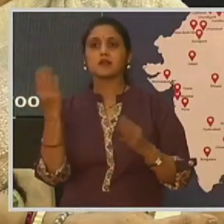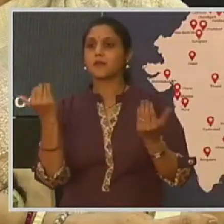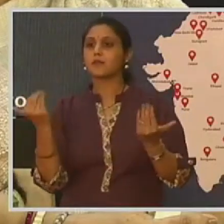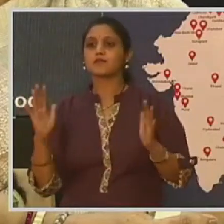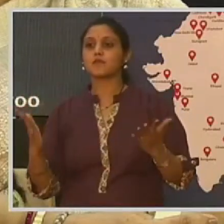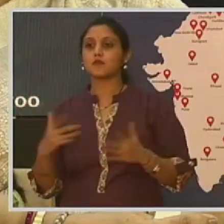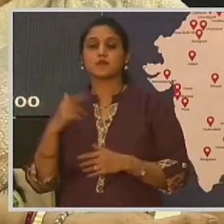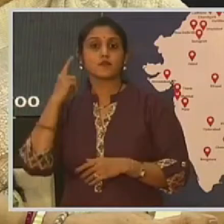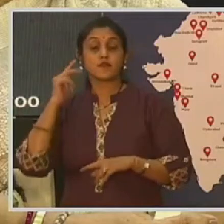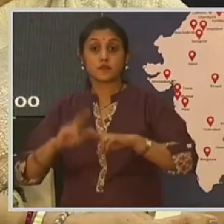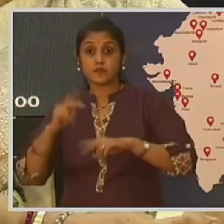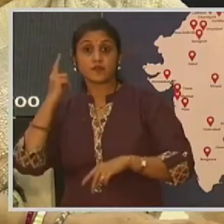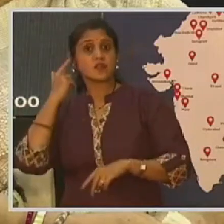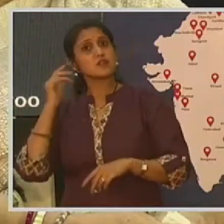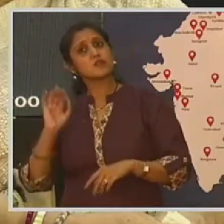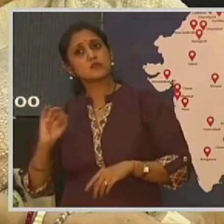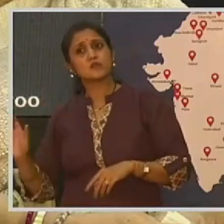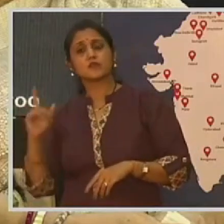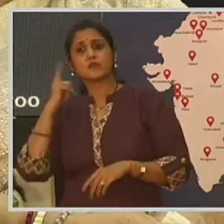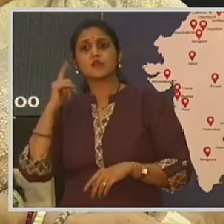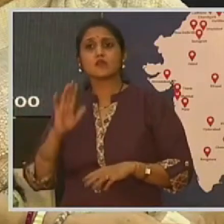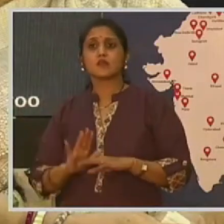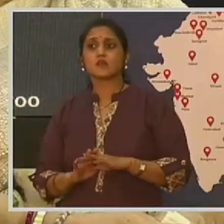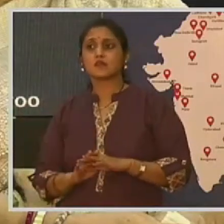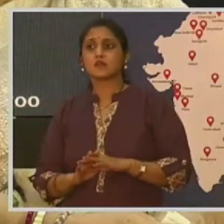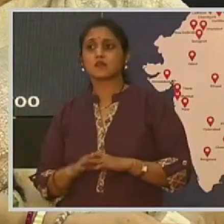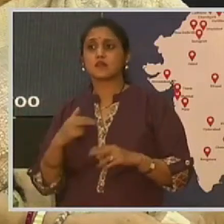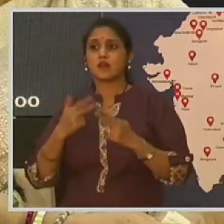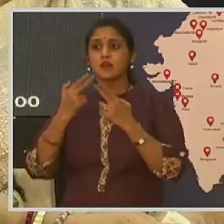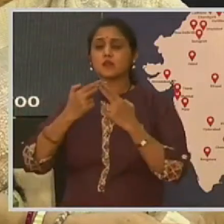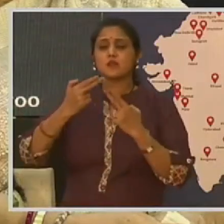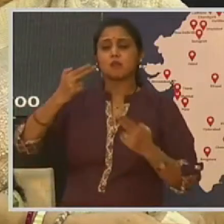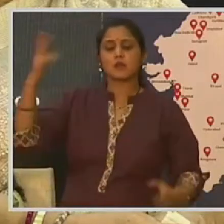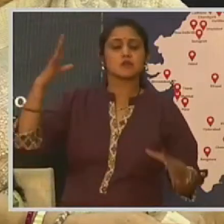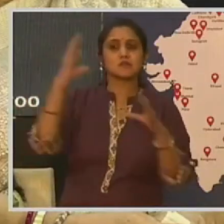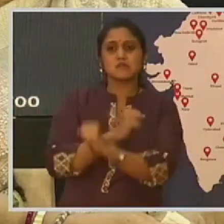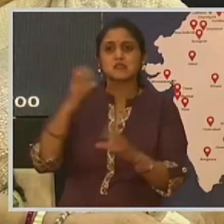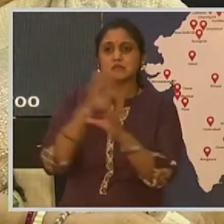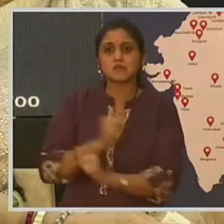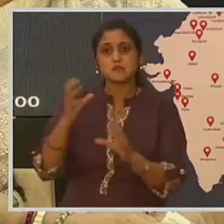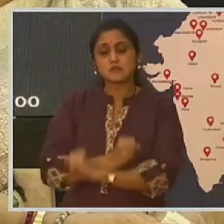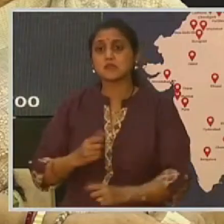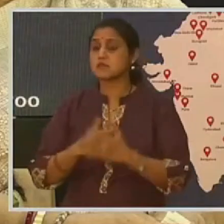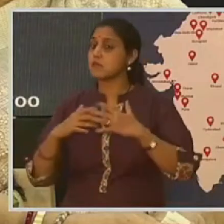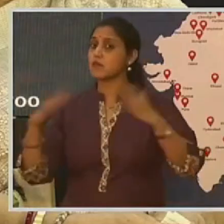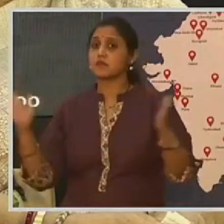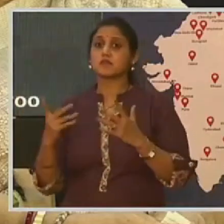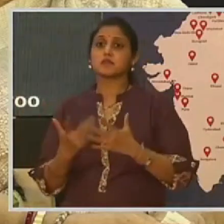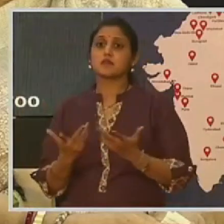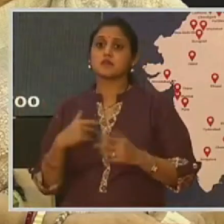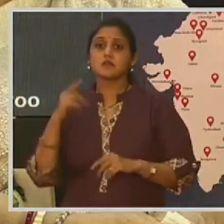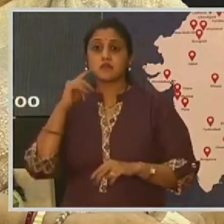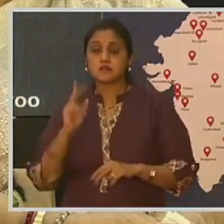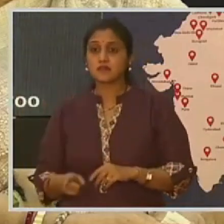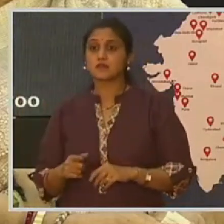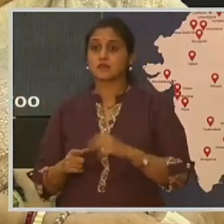अगर वो सिर्फ सुन रहा है तो वो कितने सारे डिटेल्स मिस कर रहा है. उस म्यूज़िक के दौरान,